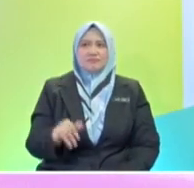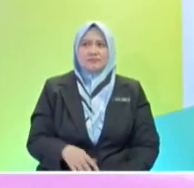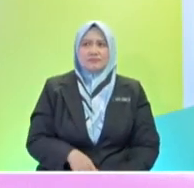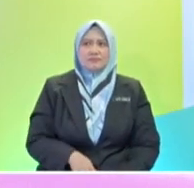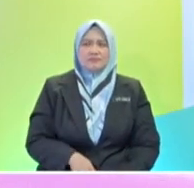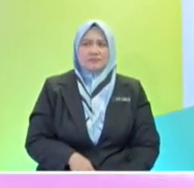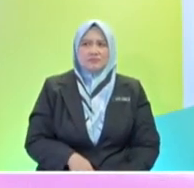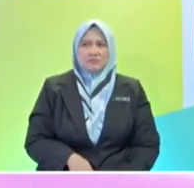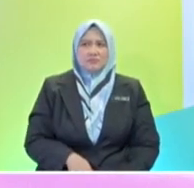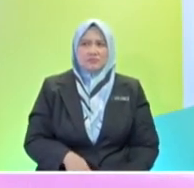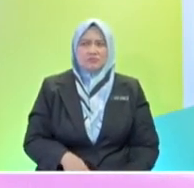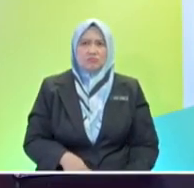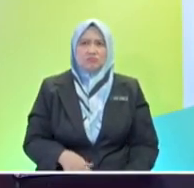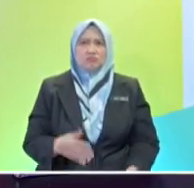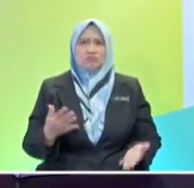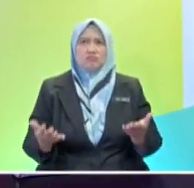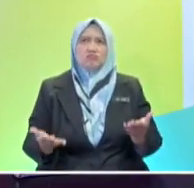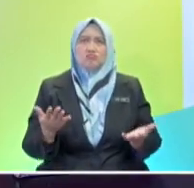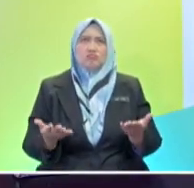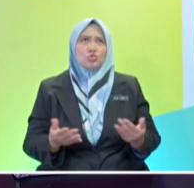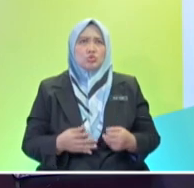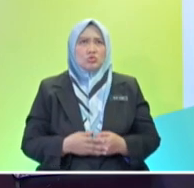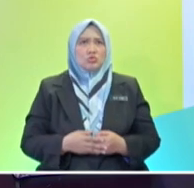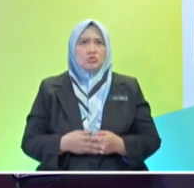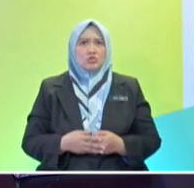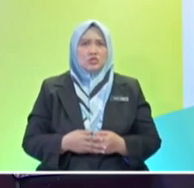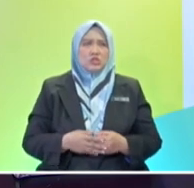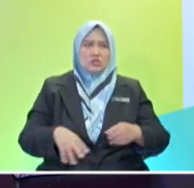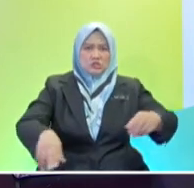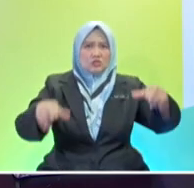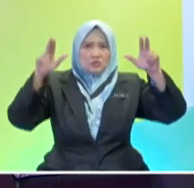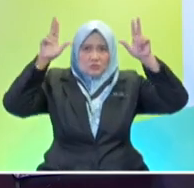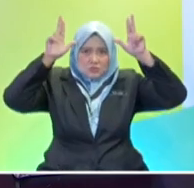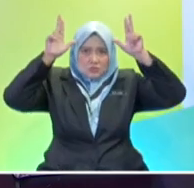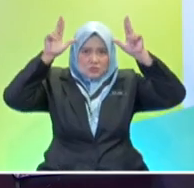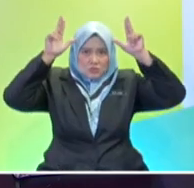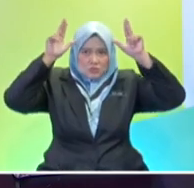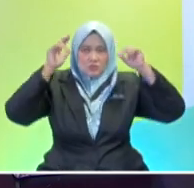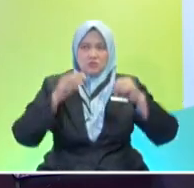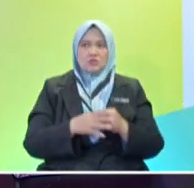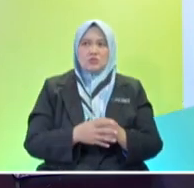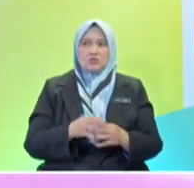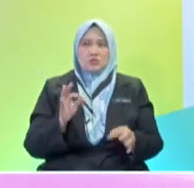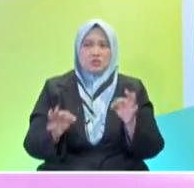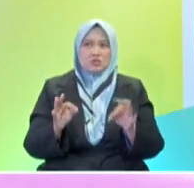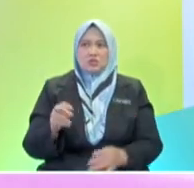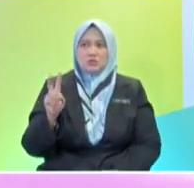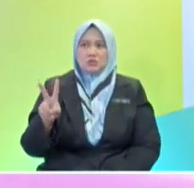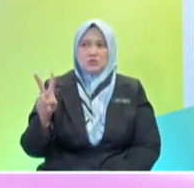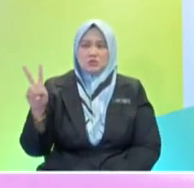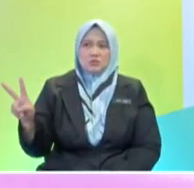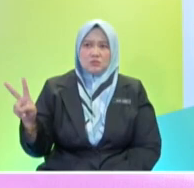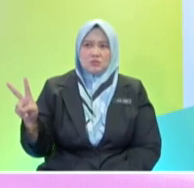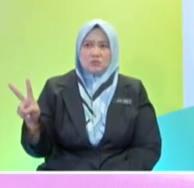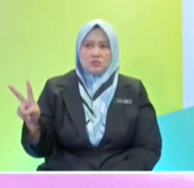Takkan kuda. Cuba senaraikan. Apa yang Mira rasa? Kalau Mira kata kedua-dua ni